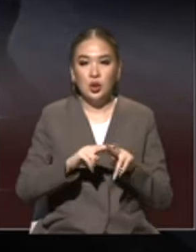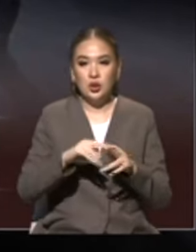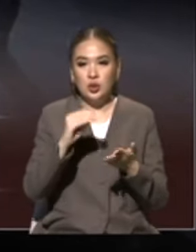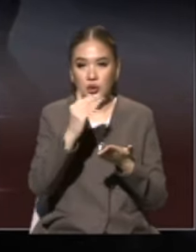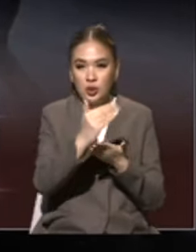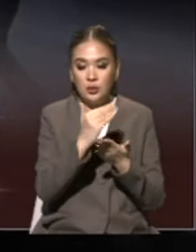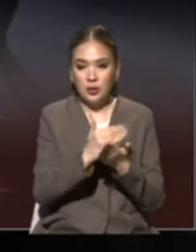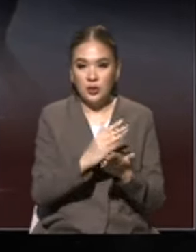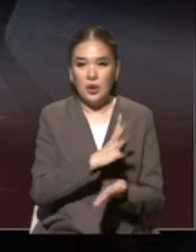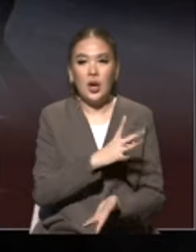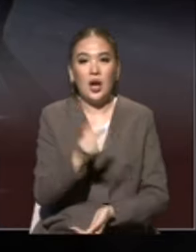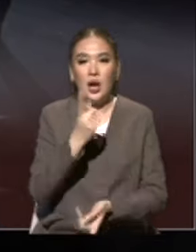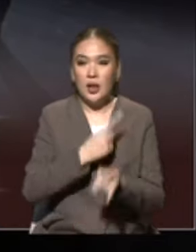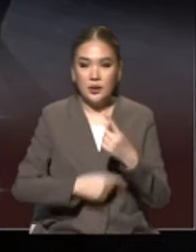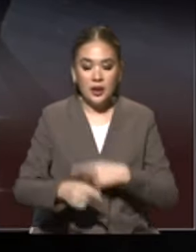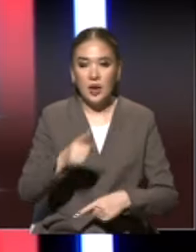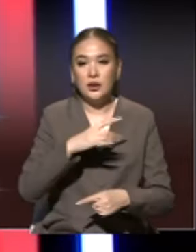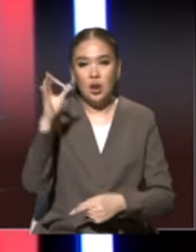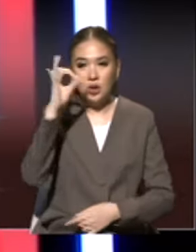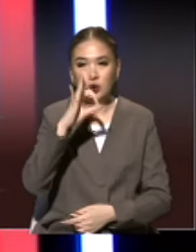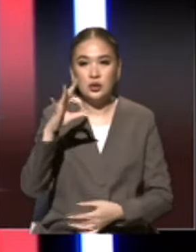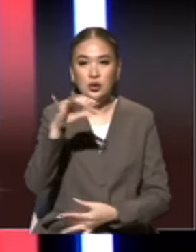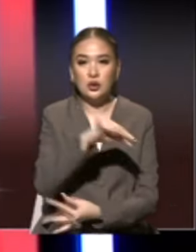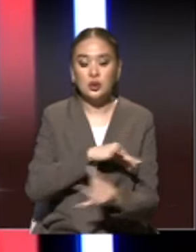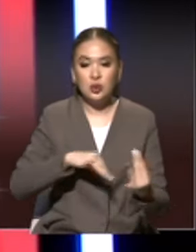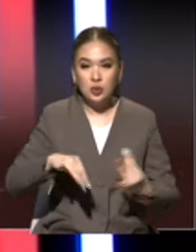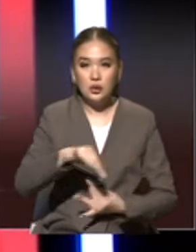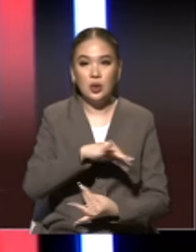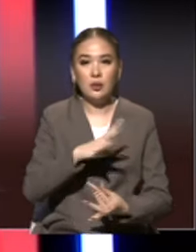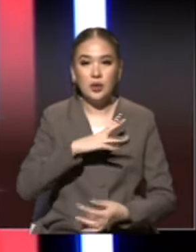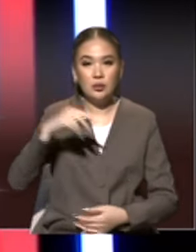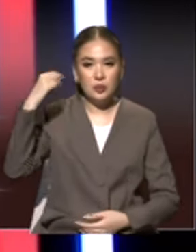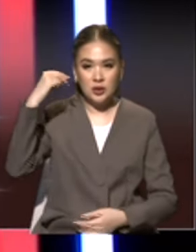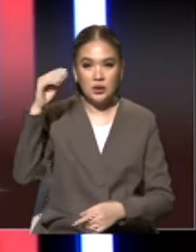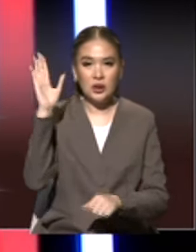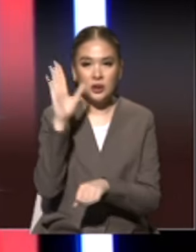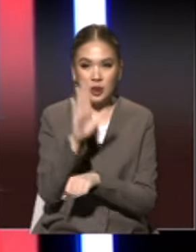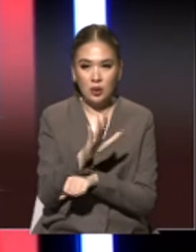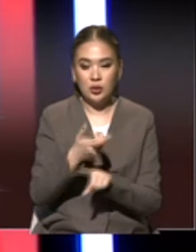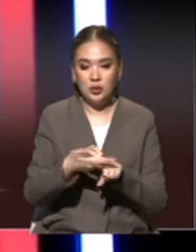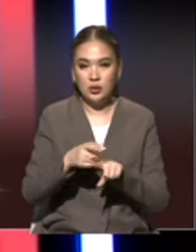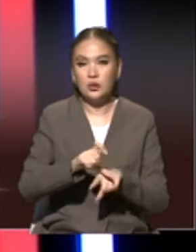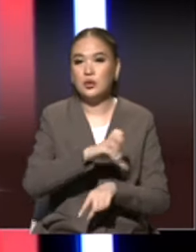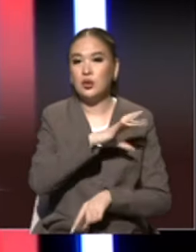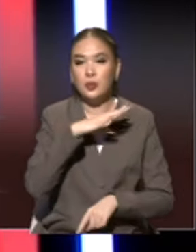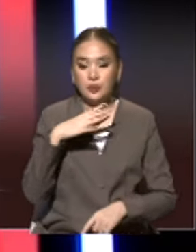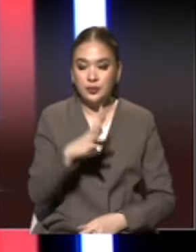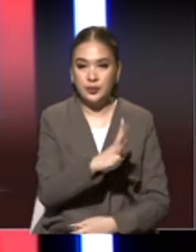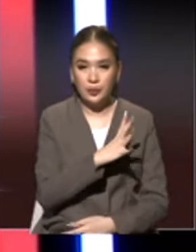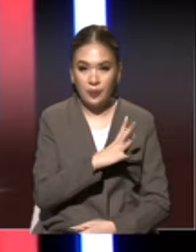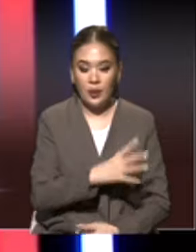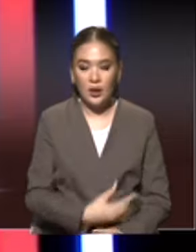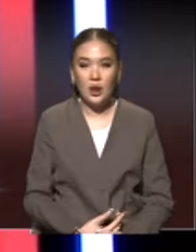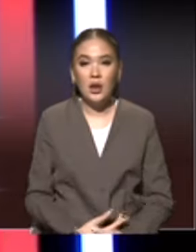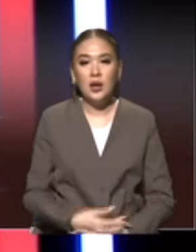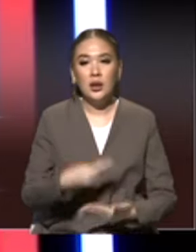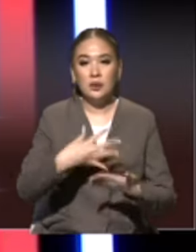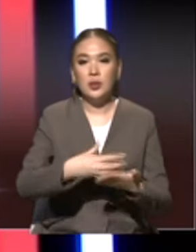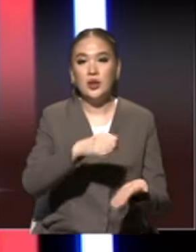осыған қайта-қайта тоқталды, қайта-қайта қадап-қадап тапсырмалар берді. Қымбат спикерлер, бұл өте